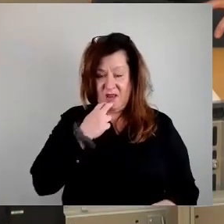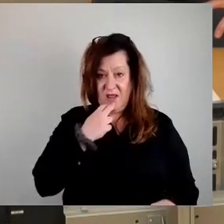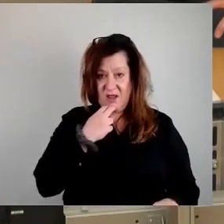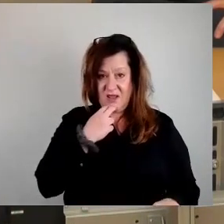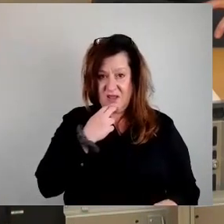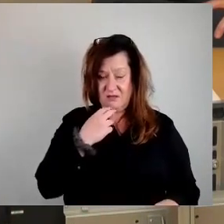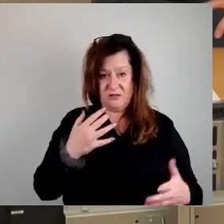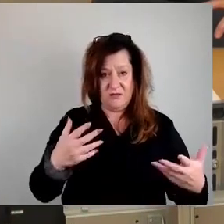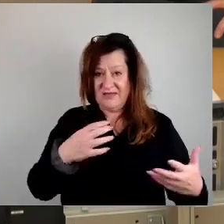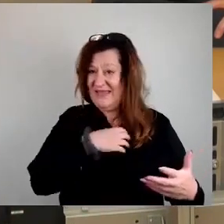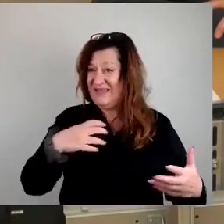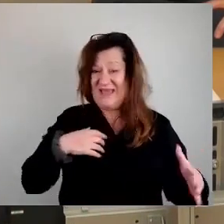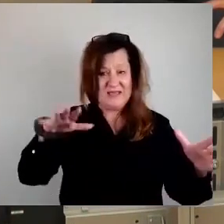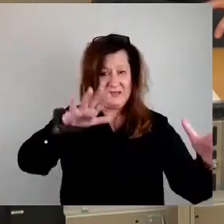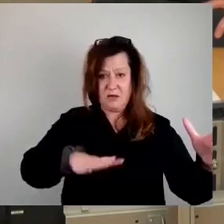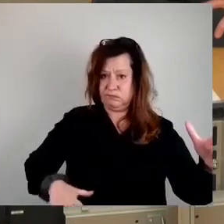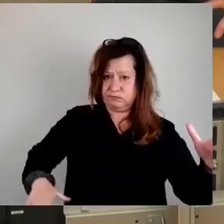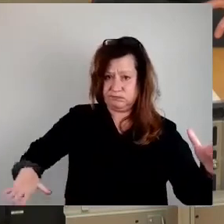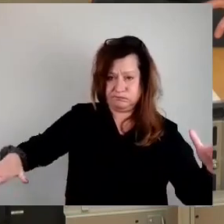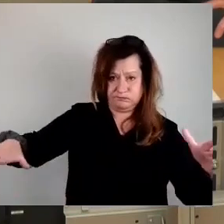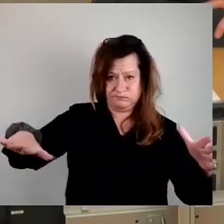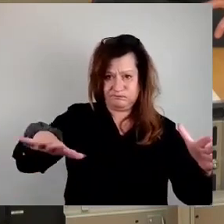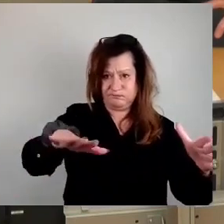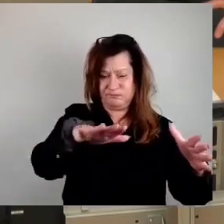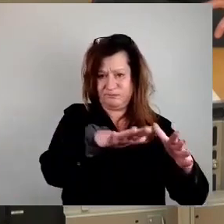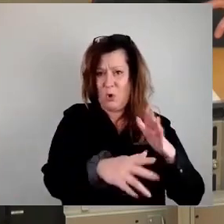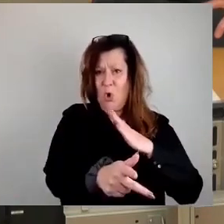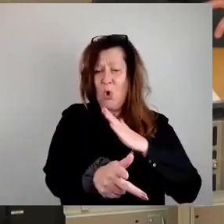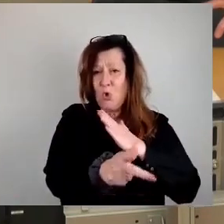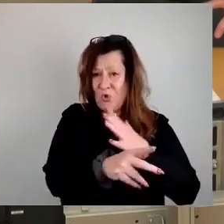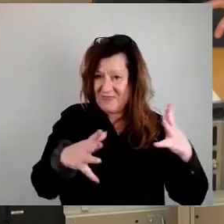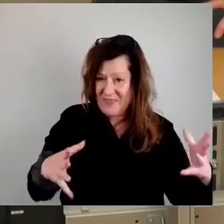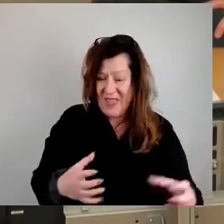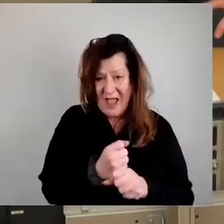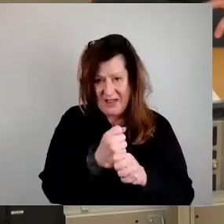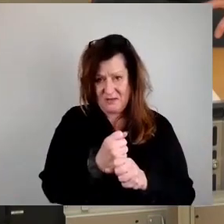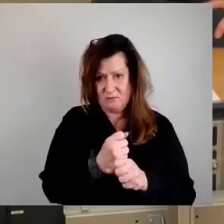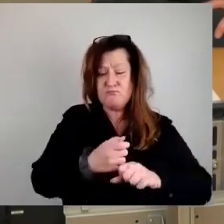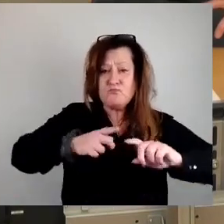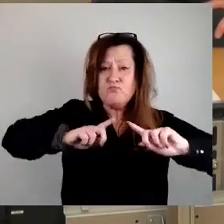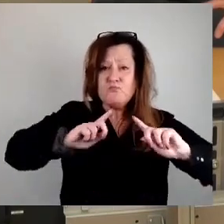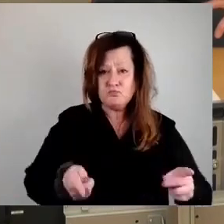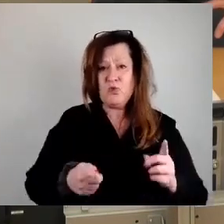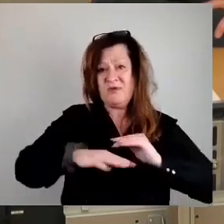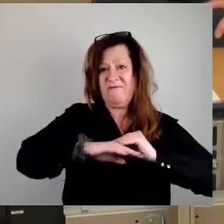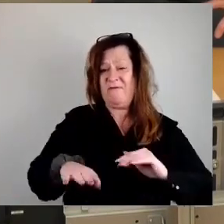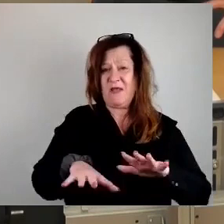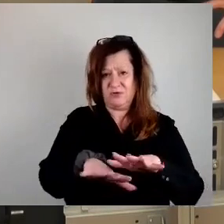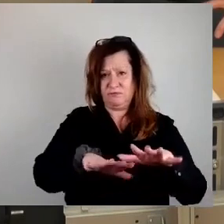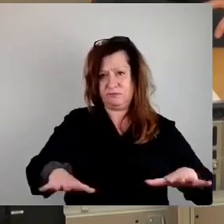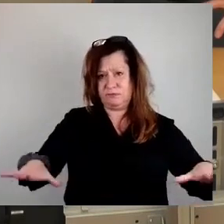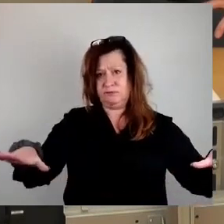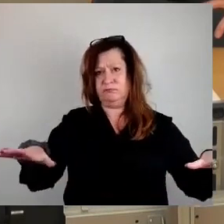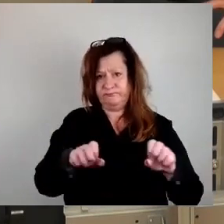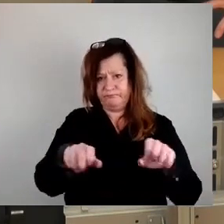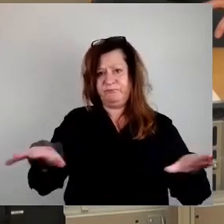und Umgebung als Kunden erhalten möchte, muss sie in die Fläche rausgehen. Und das ist halt